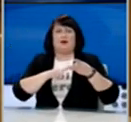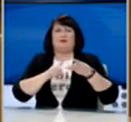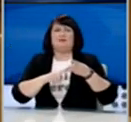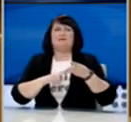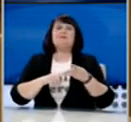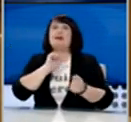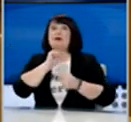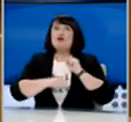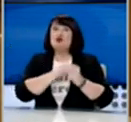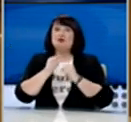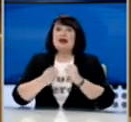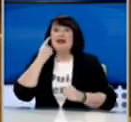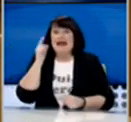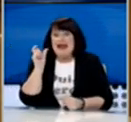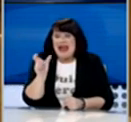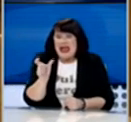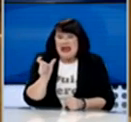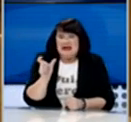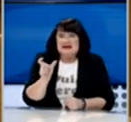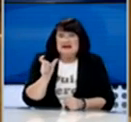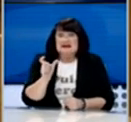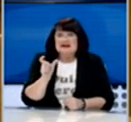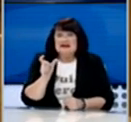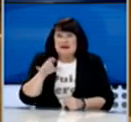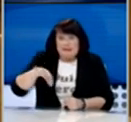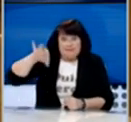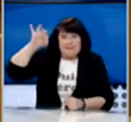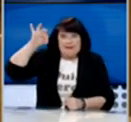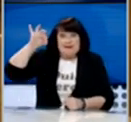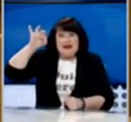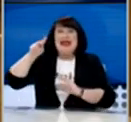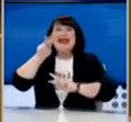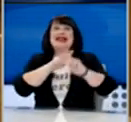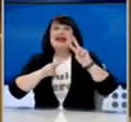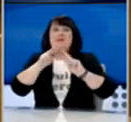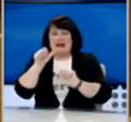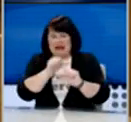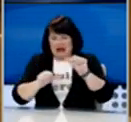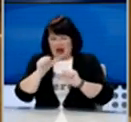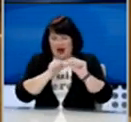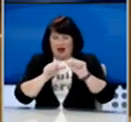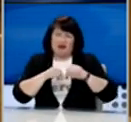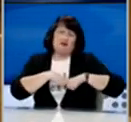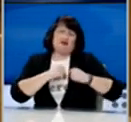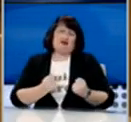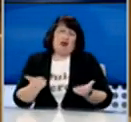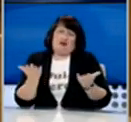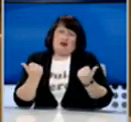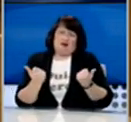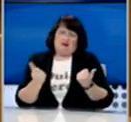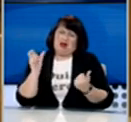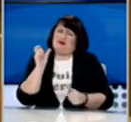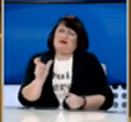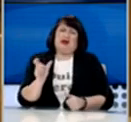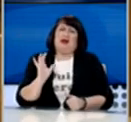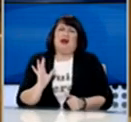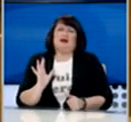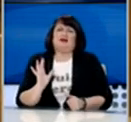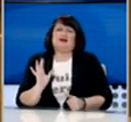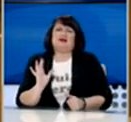εντοπίσει κάποιον όρο κάπου ότι υπάρχει κλιματική αλλαγή θα απογοητευτεί διότι αυτός ο